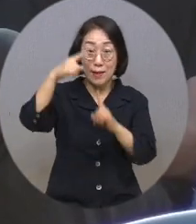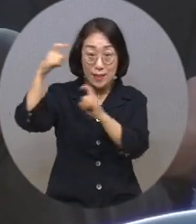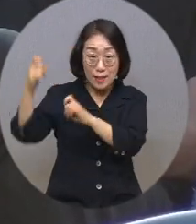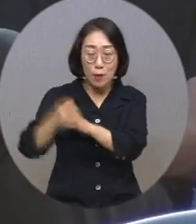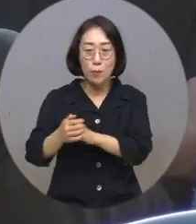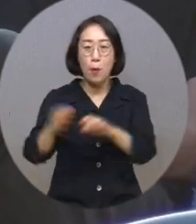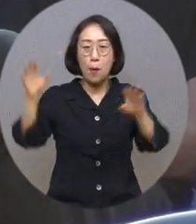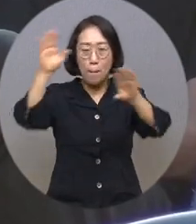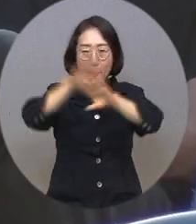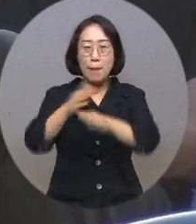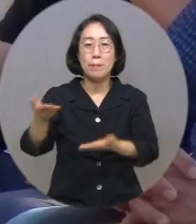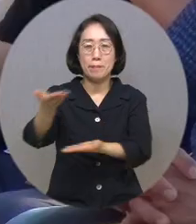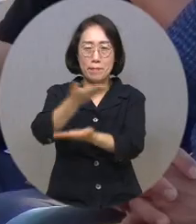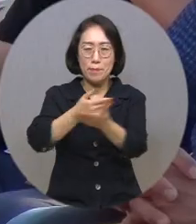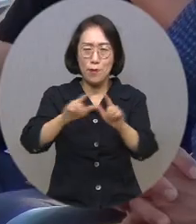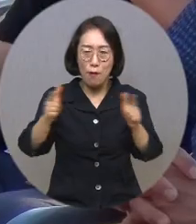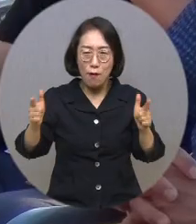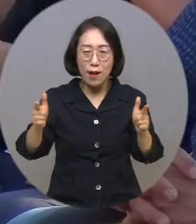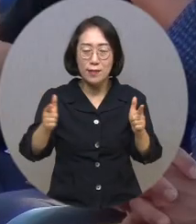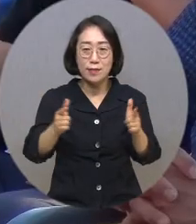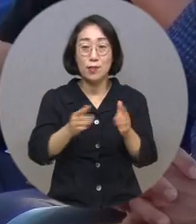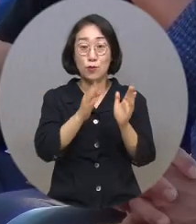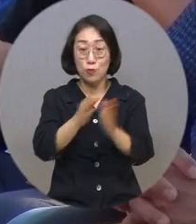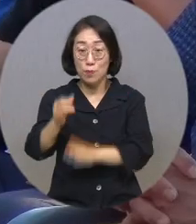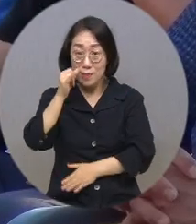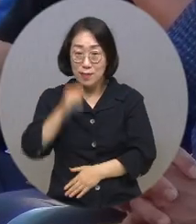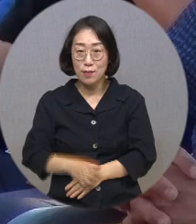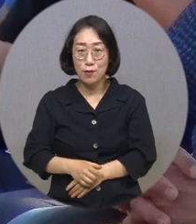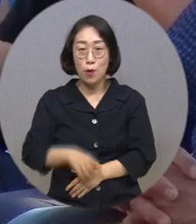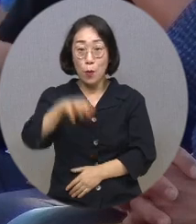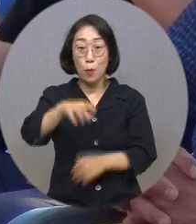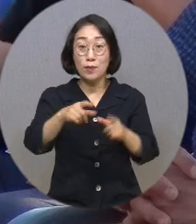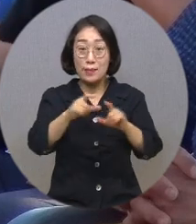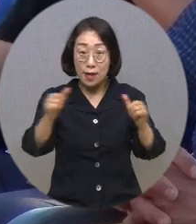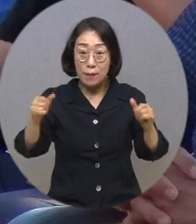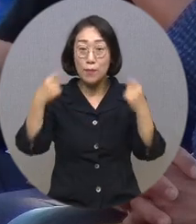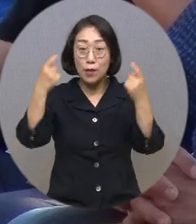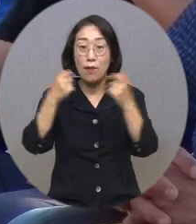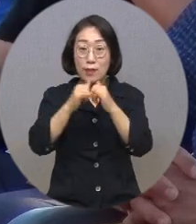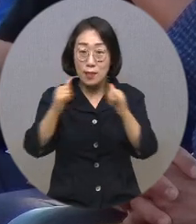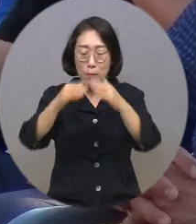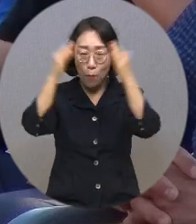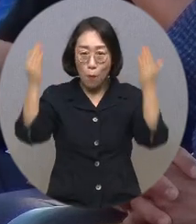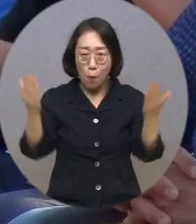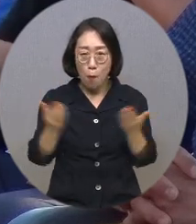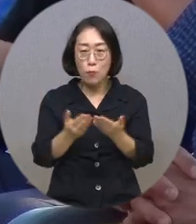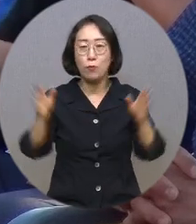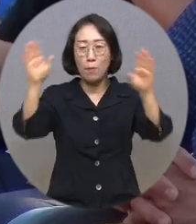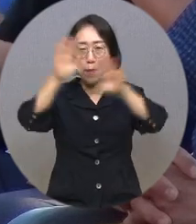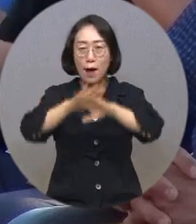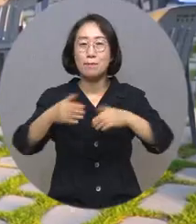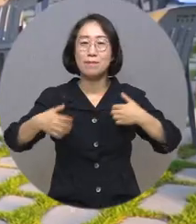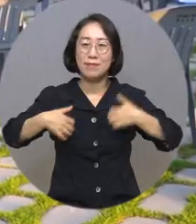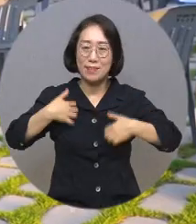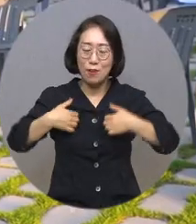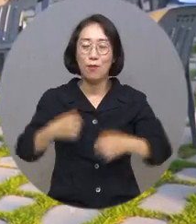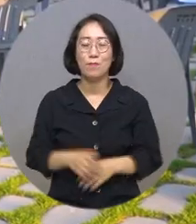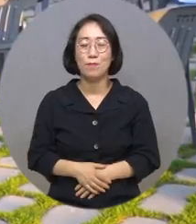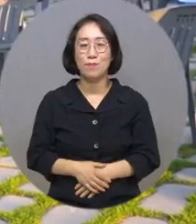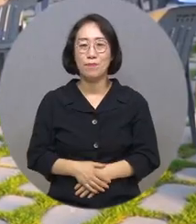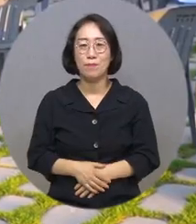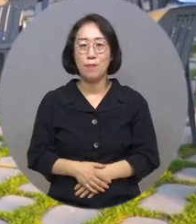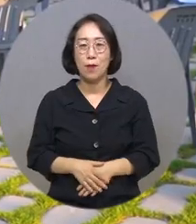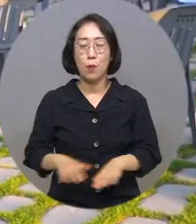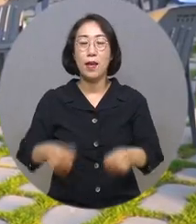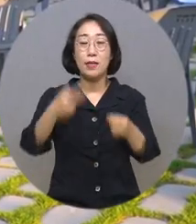등 다양한 행사가 마련되어 지역 주민은 물론 관광객 모두가 초여름 밤의 낭만을 즐겼습니다.